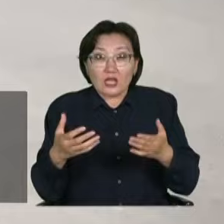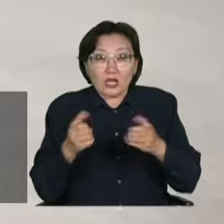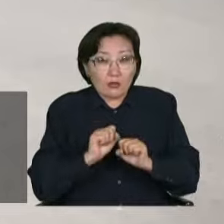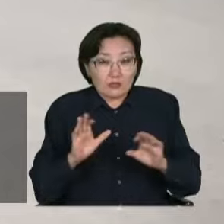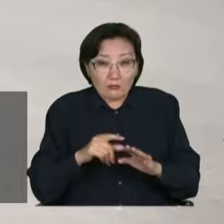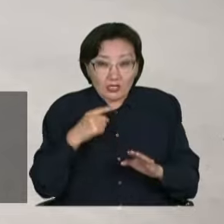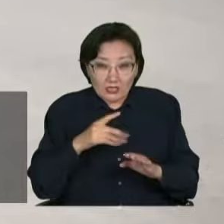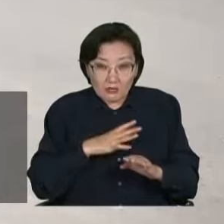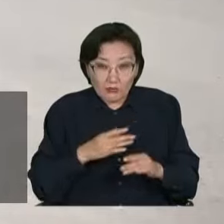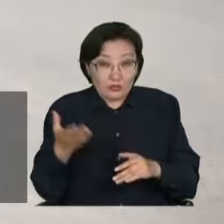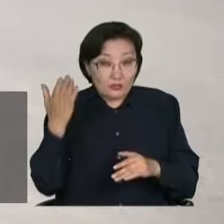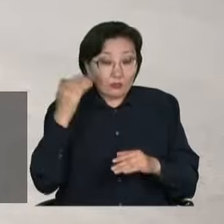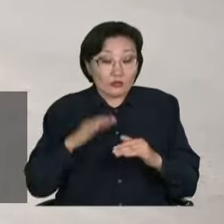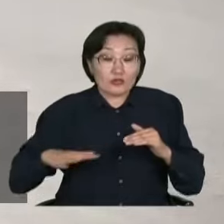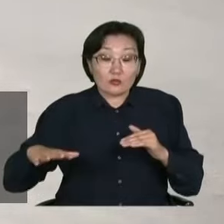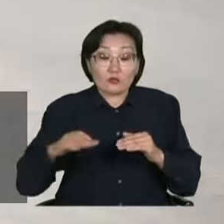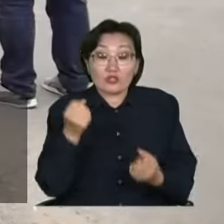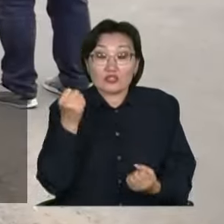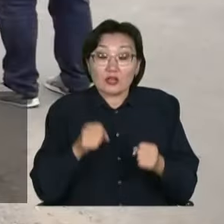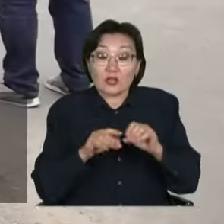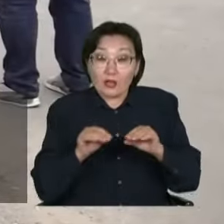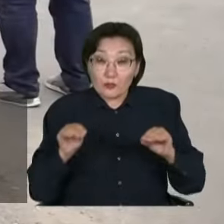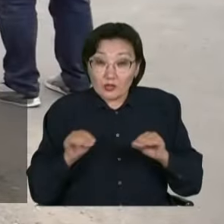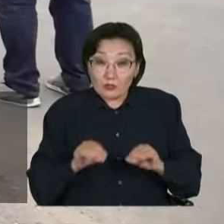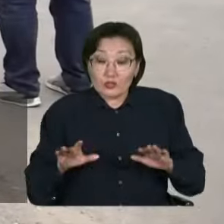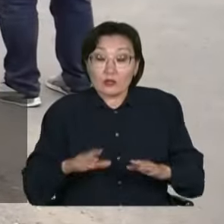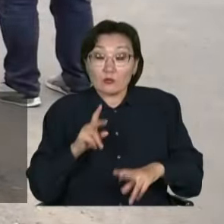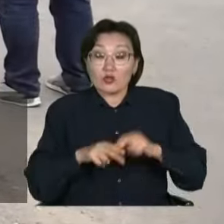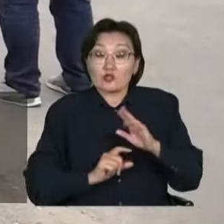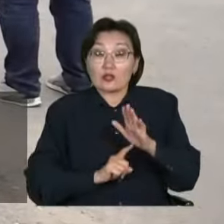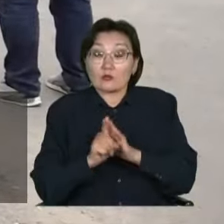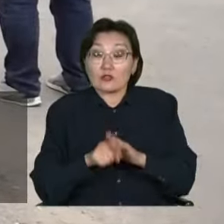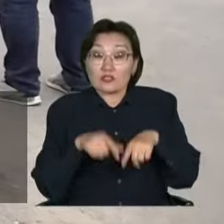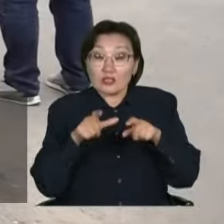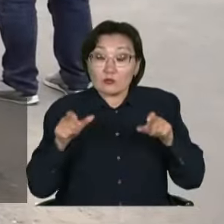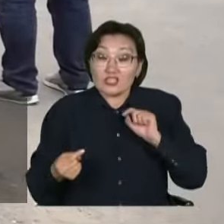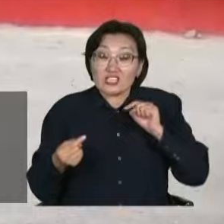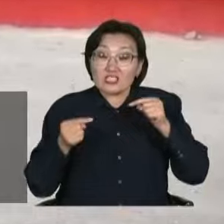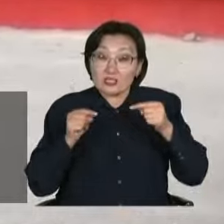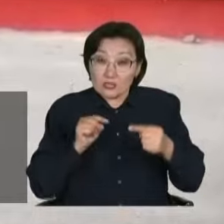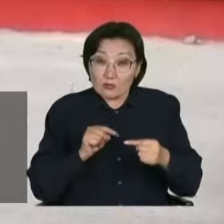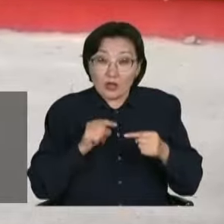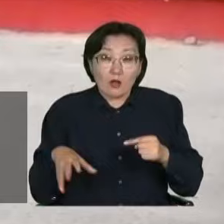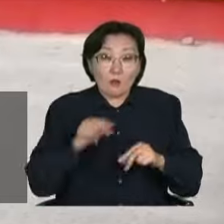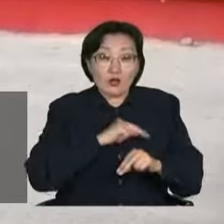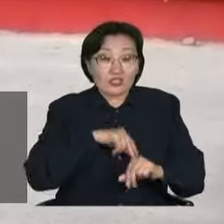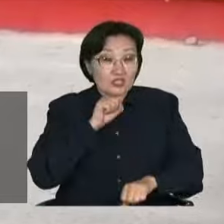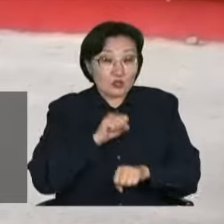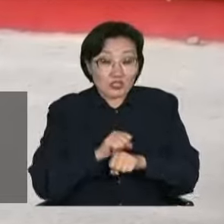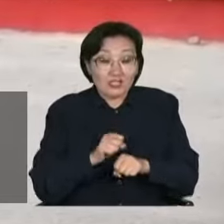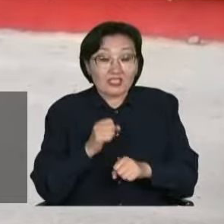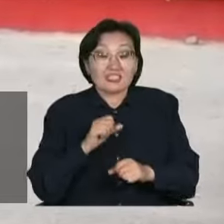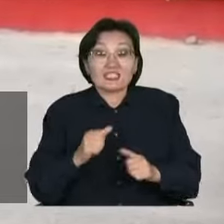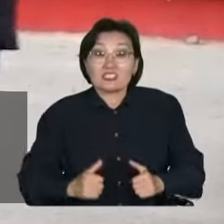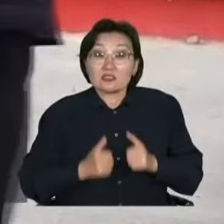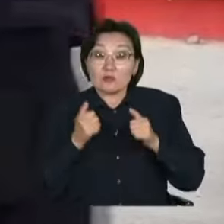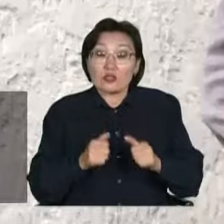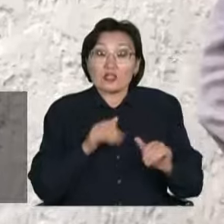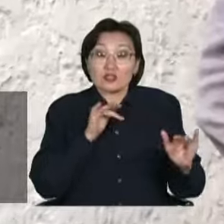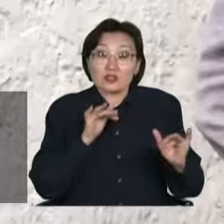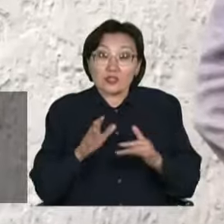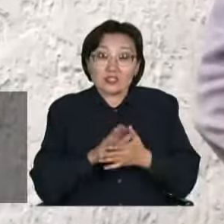мынаны. Бұрын бұл аумақ автотұрақ орны болған. Құрылыс басталғанда тұрғындар наразылық танытып, бар жұмысты тоқтатуға тырысыпты. Бірақ